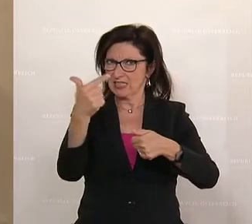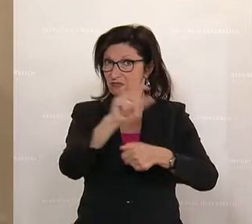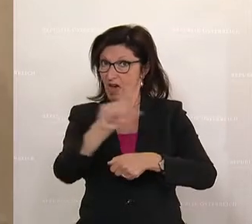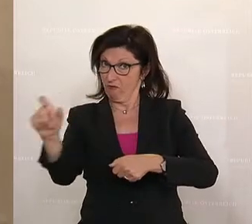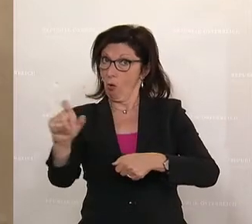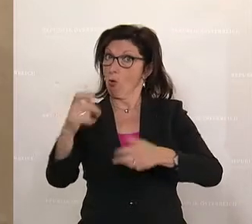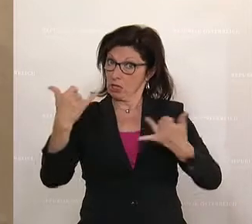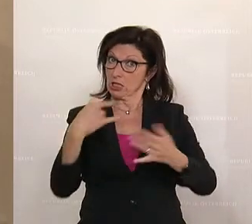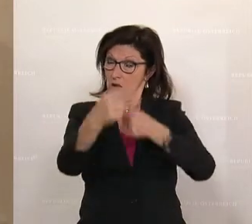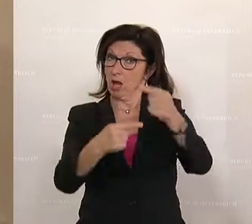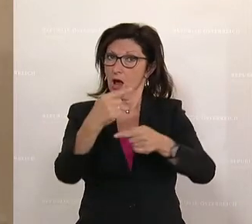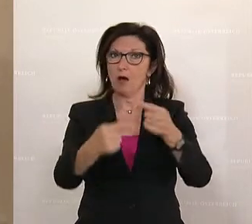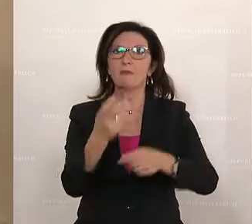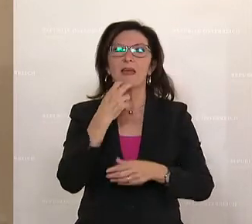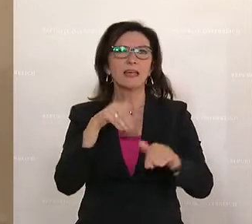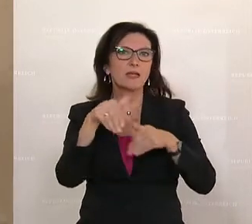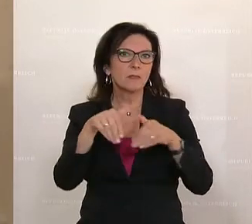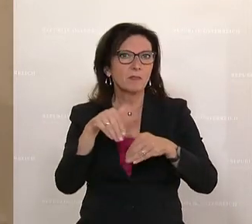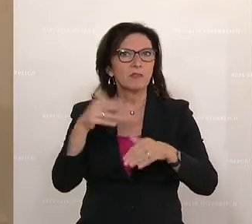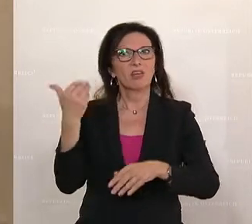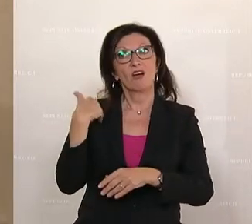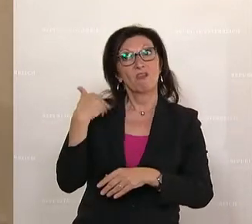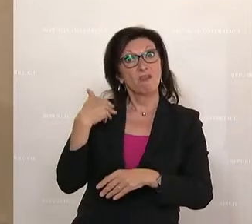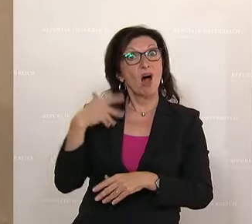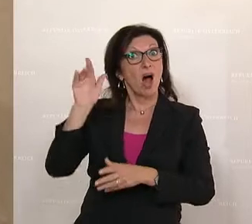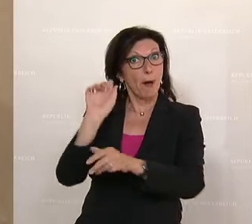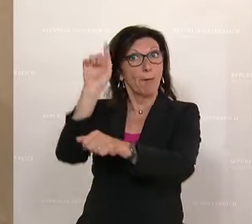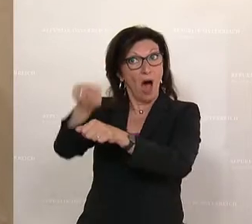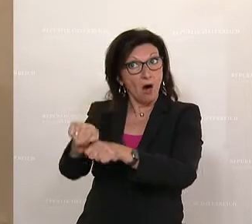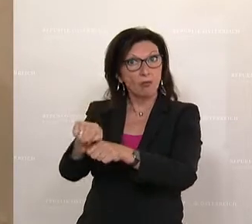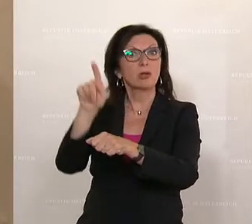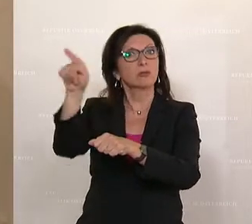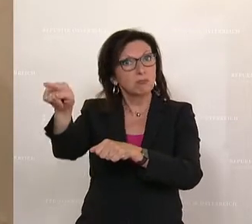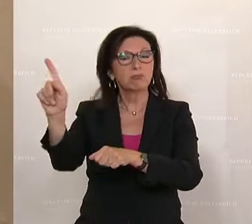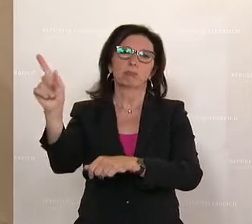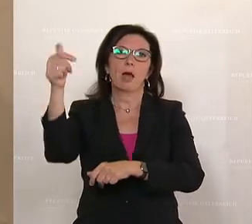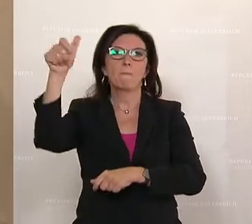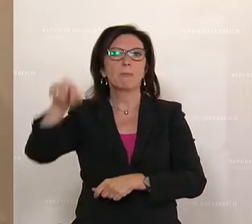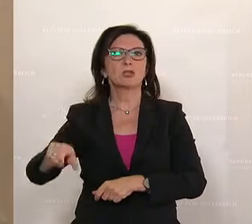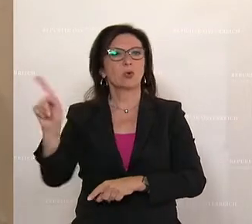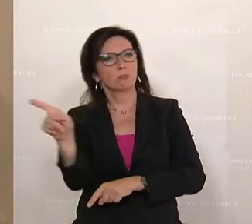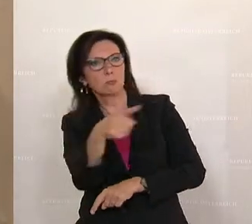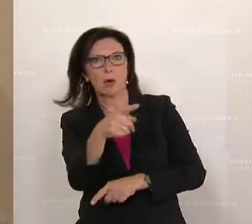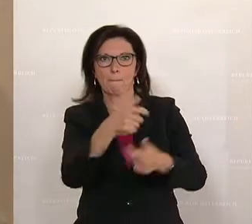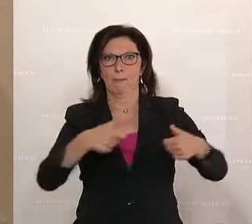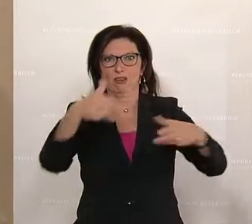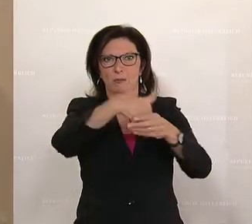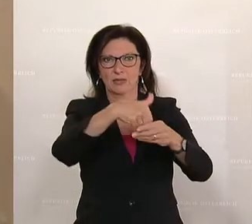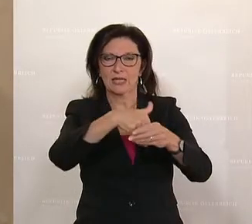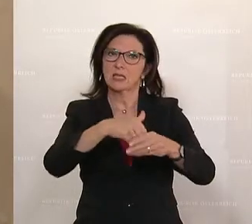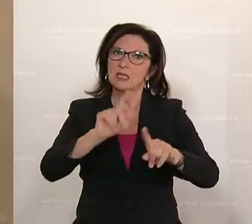tatsächlich aktiv. Das Energieministerium hat einen Beauftragten in die Plattform entsandt. Wir haben das höchstmögliche Potenzial